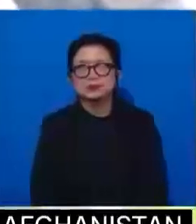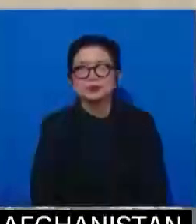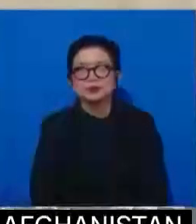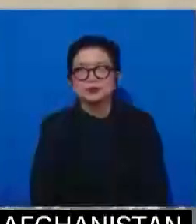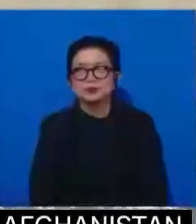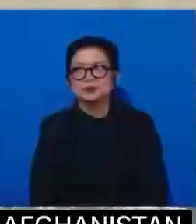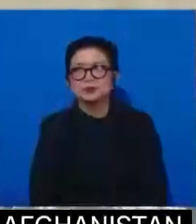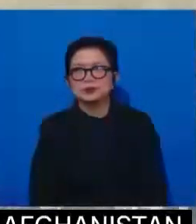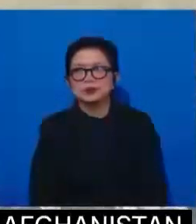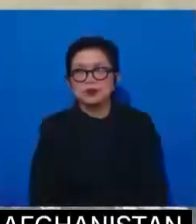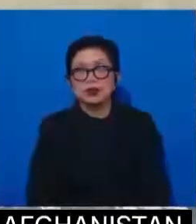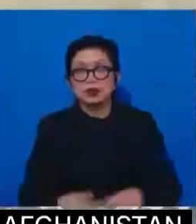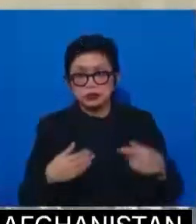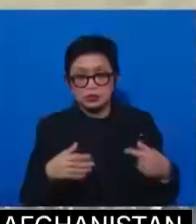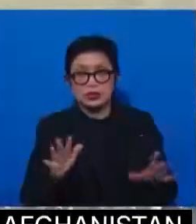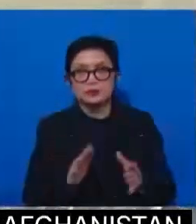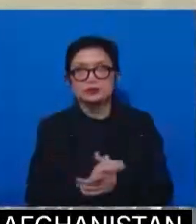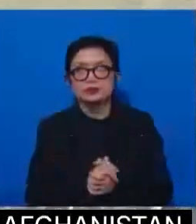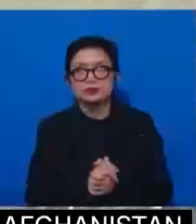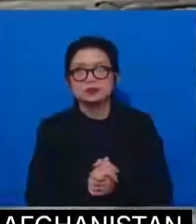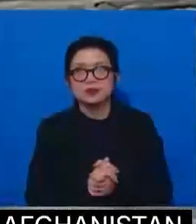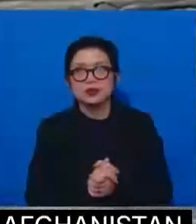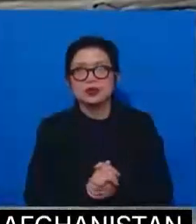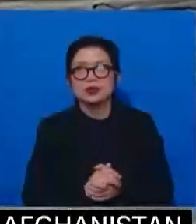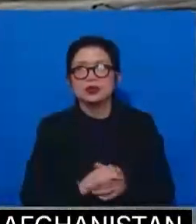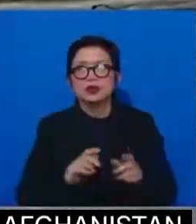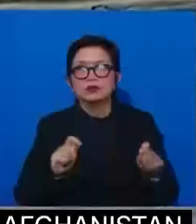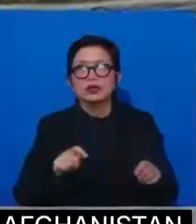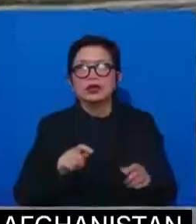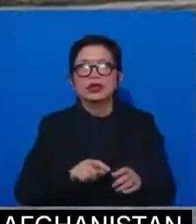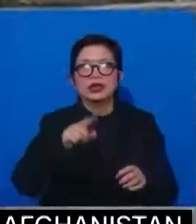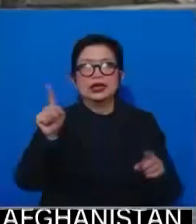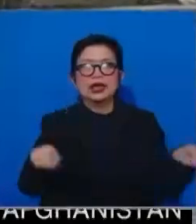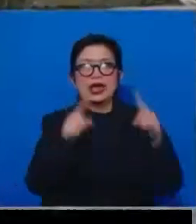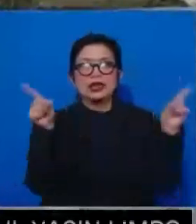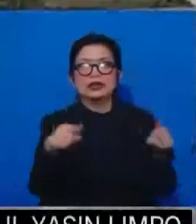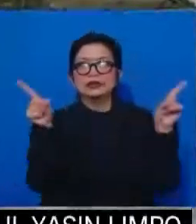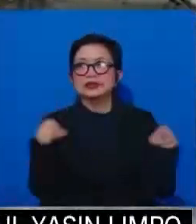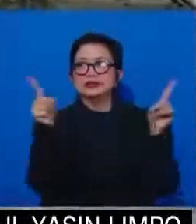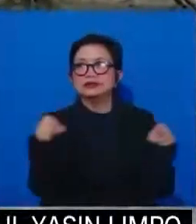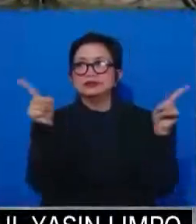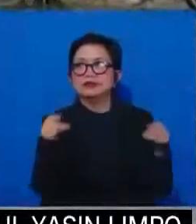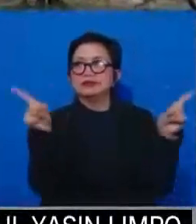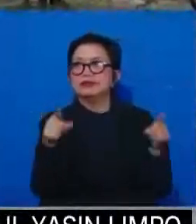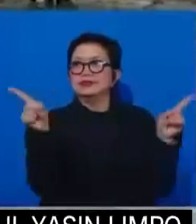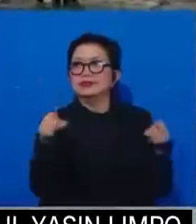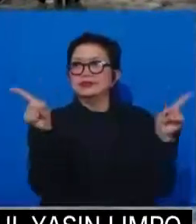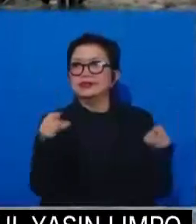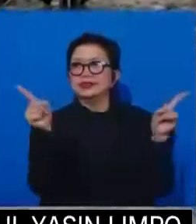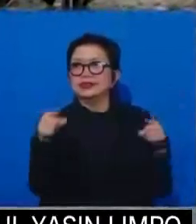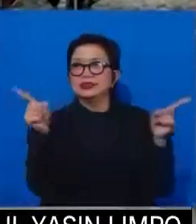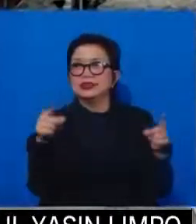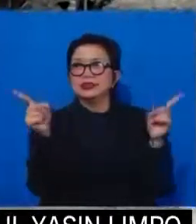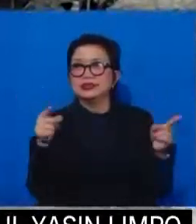Selain dengan tenaga manusia, cara mengambil air laut juga bisa menggunakan energi angin. Di sepanjang tempat produksi garam, kita akan banyak menjumpai